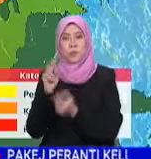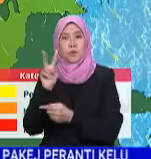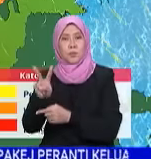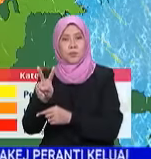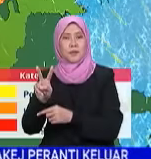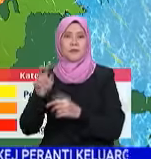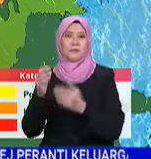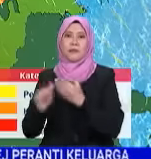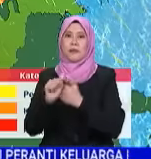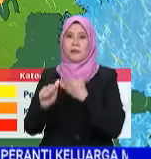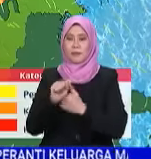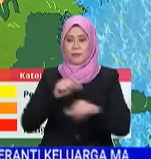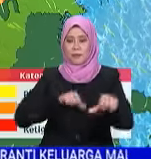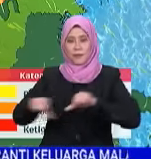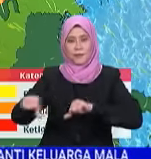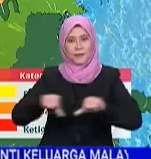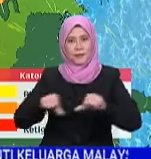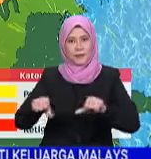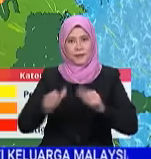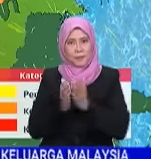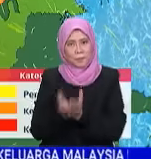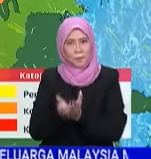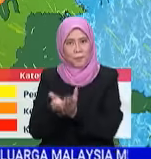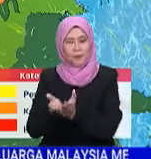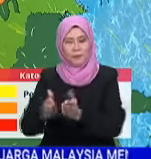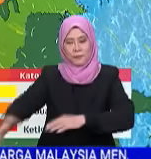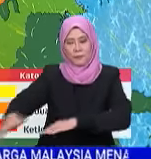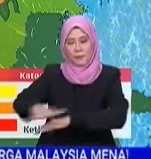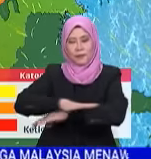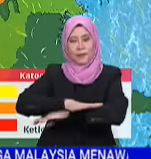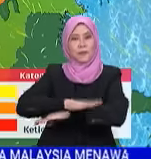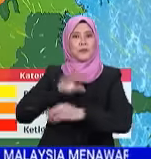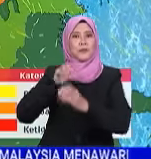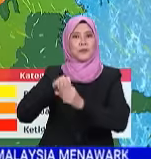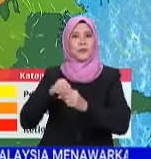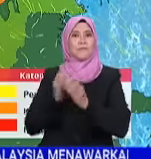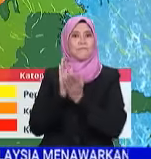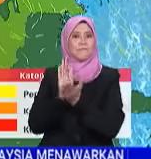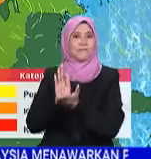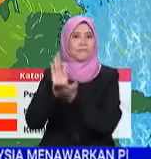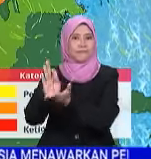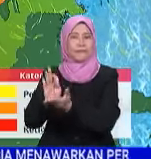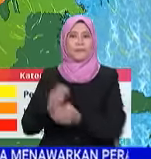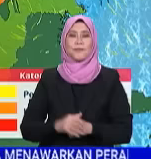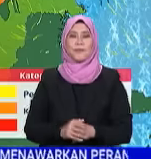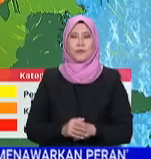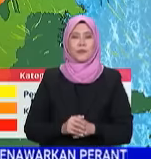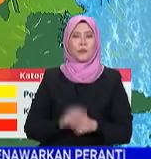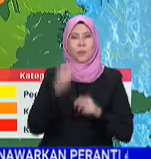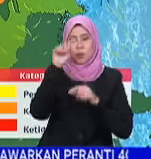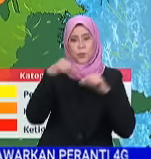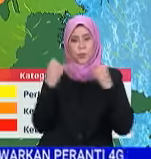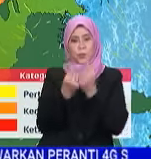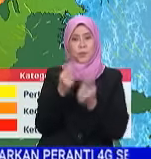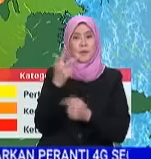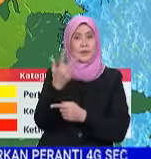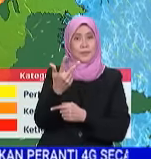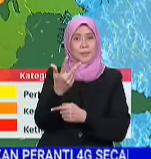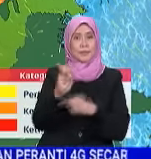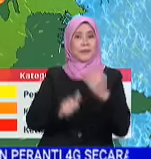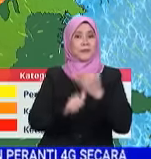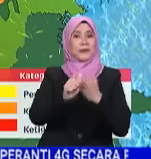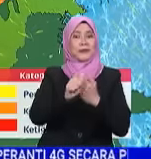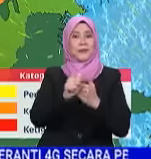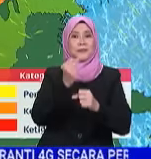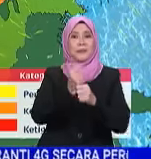ke atas semua aktiviti melibatkan perkapalan dan pantai termasuklah perkhidmatan Feri dan khusus bagi kategori ketiga ini ia berbahaya